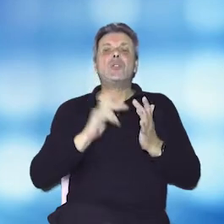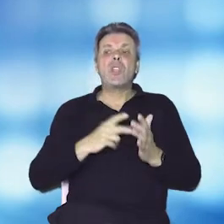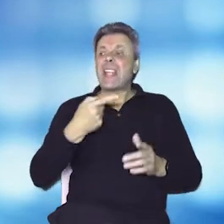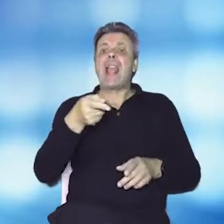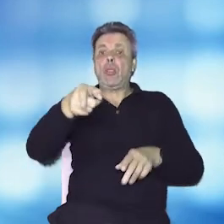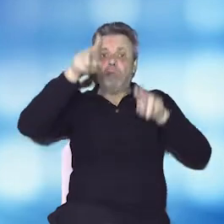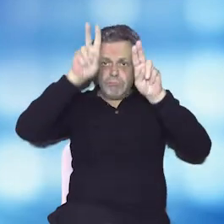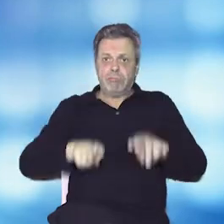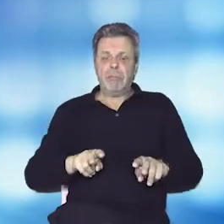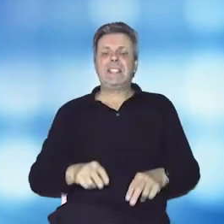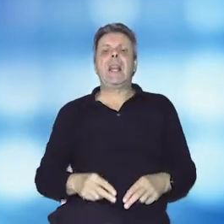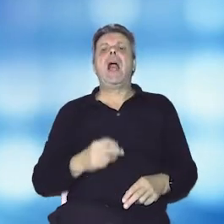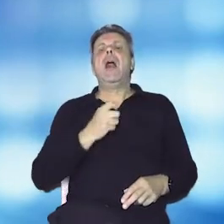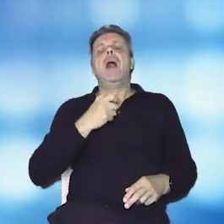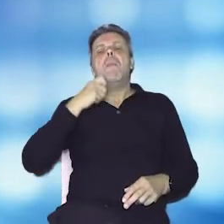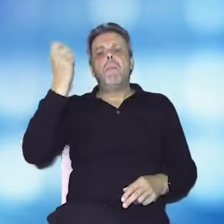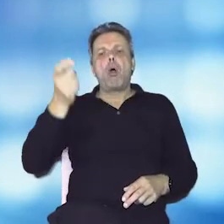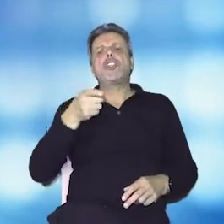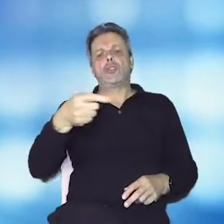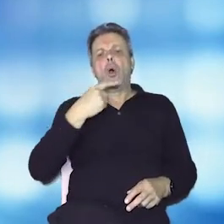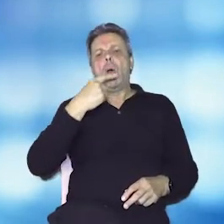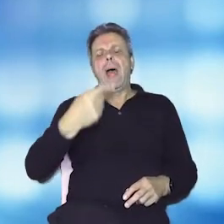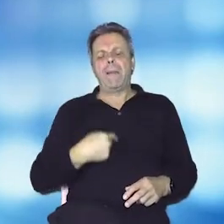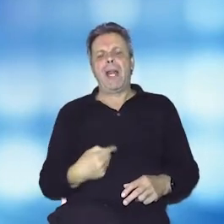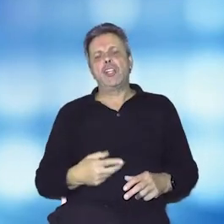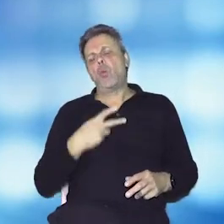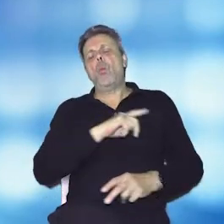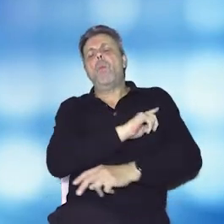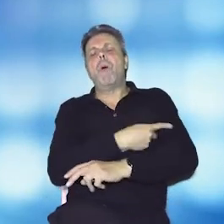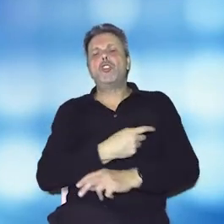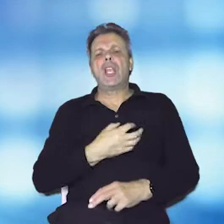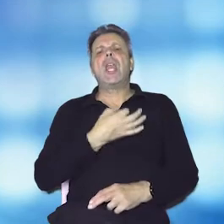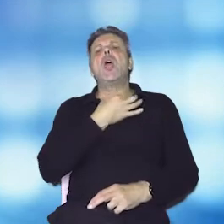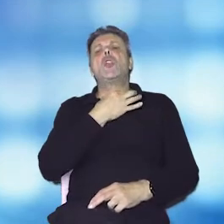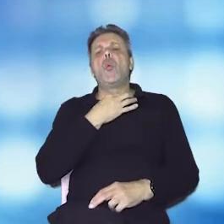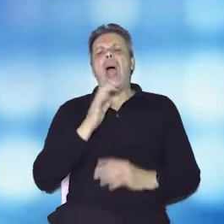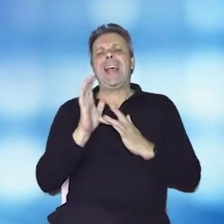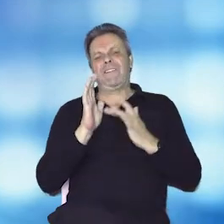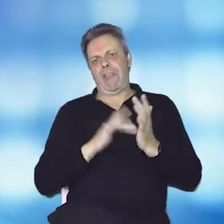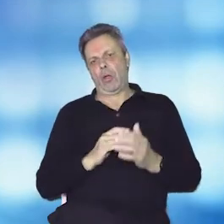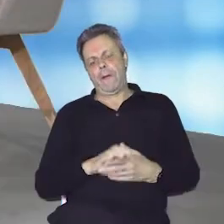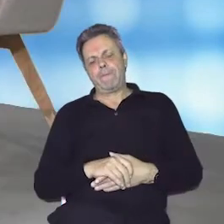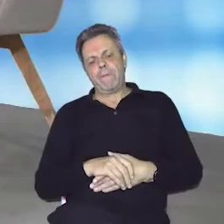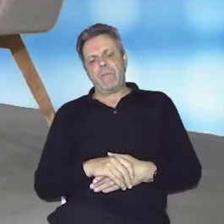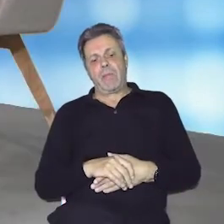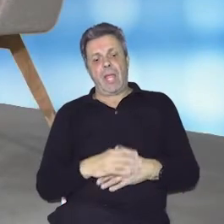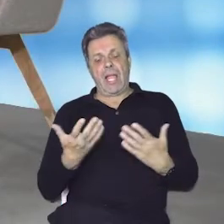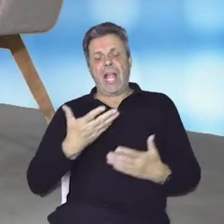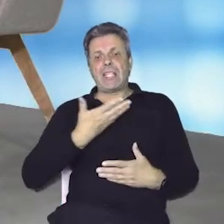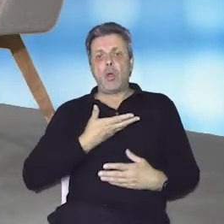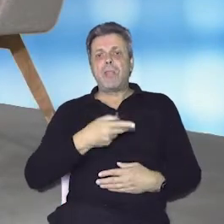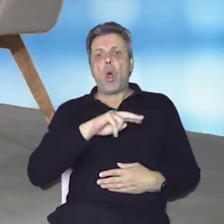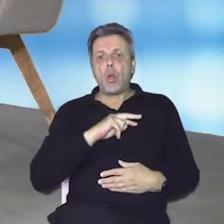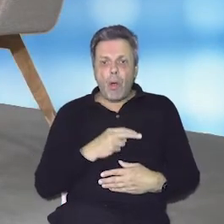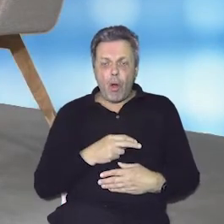doista istinita, Bog će nam očitovati to moću Duha Svetoga. Tako da, kada dobijete